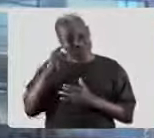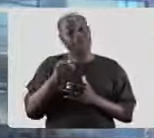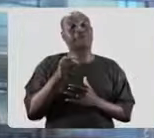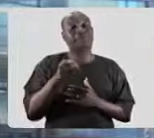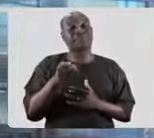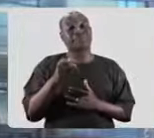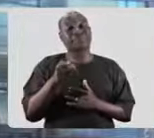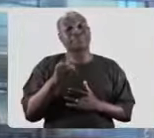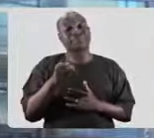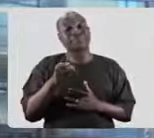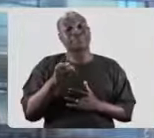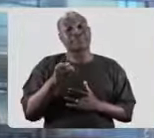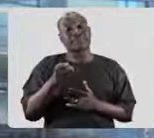eba.